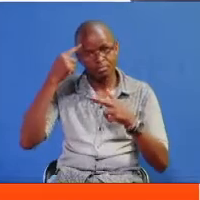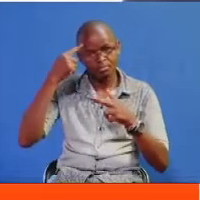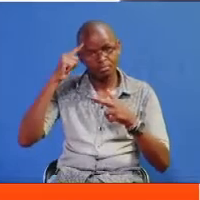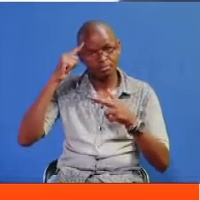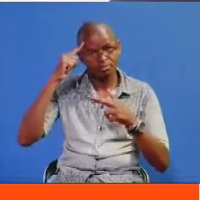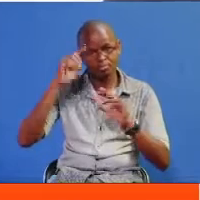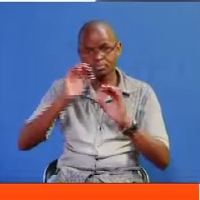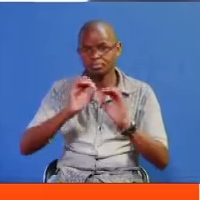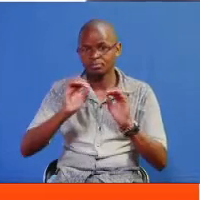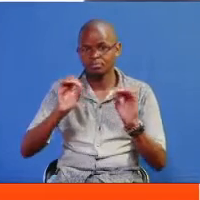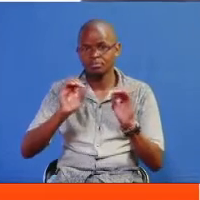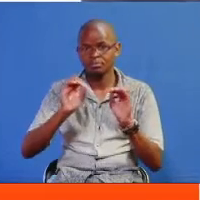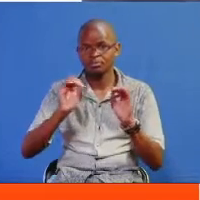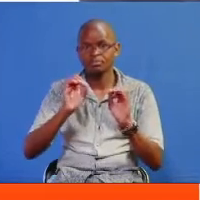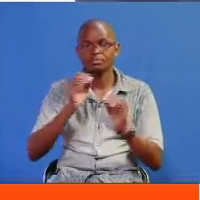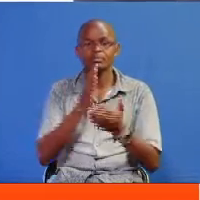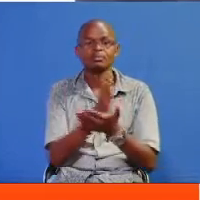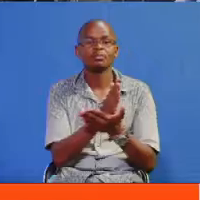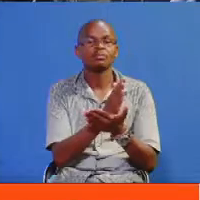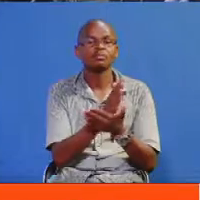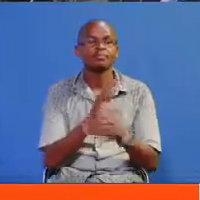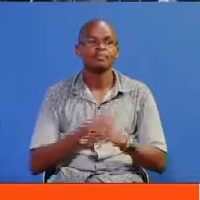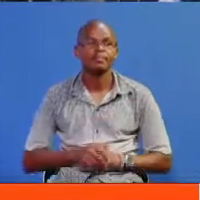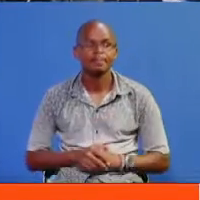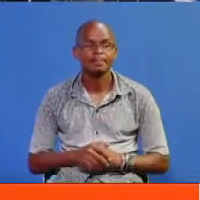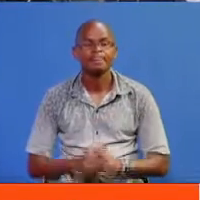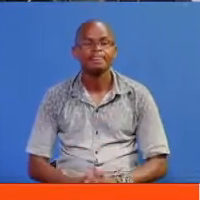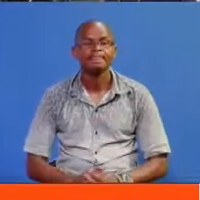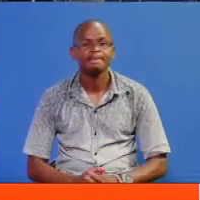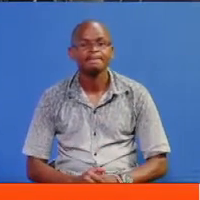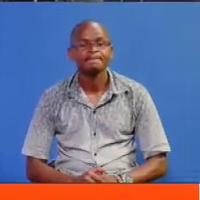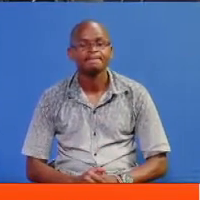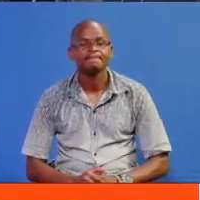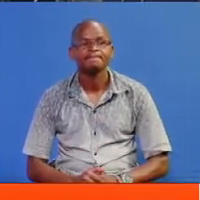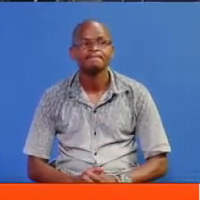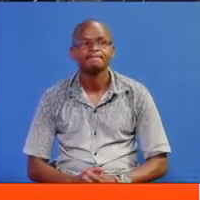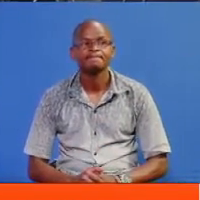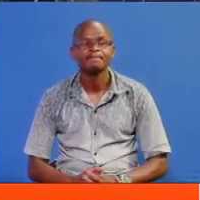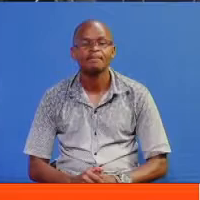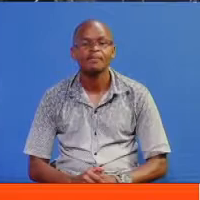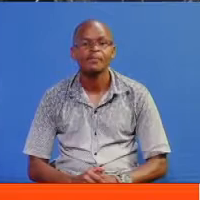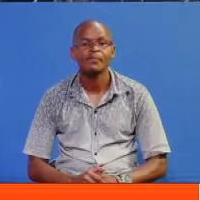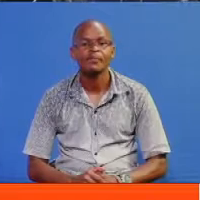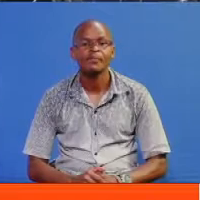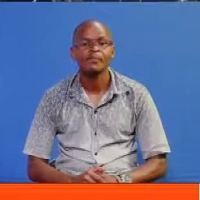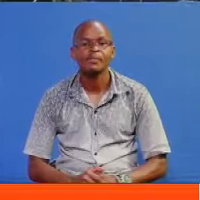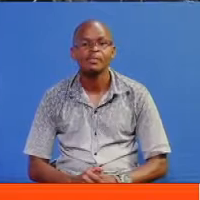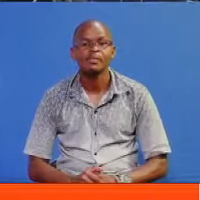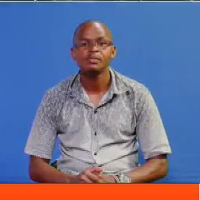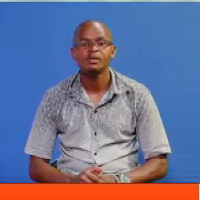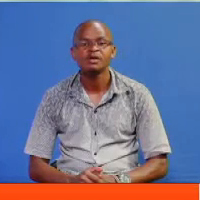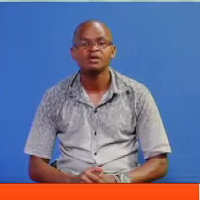ya kutokuwa waaminifu. Hilda Waweru, Runinga ya KU.